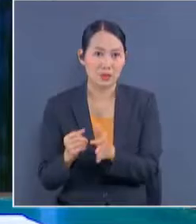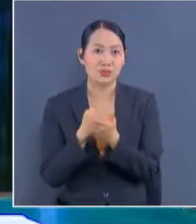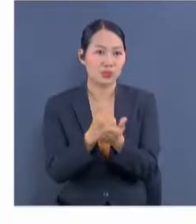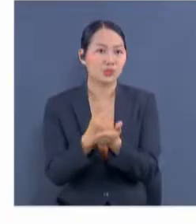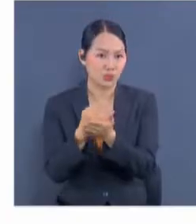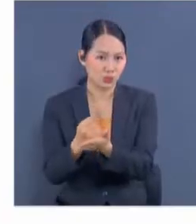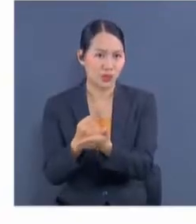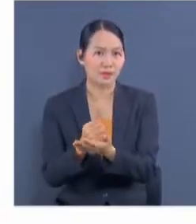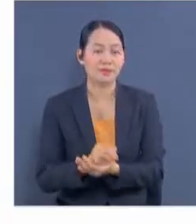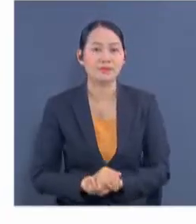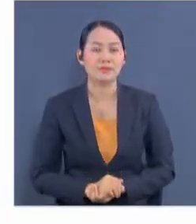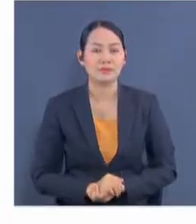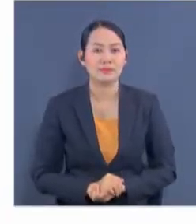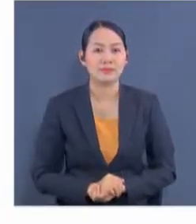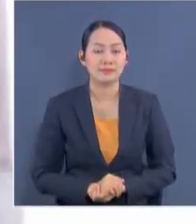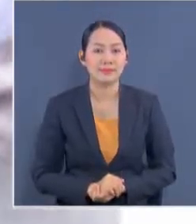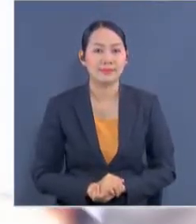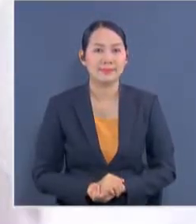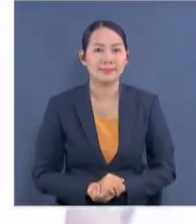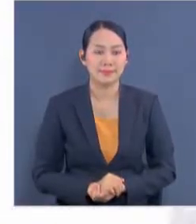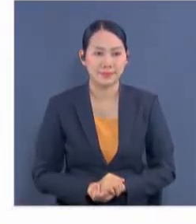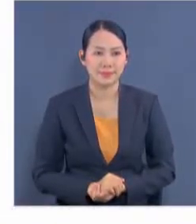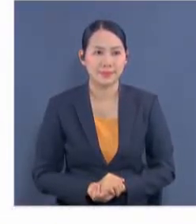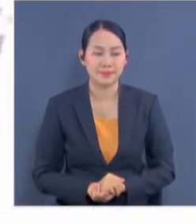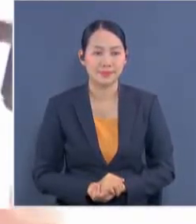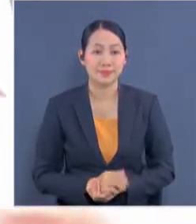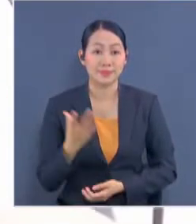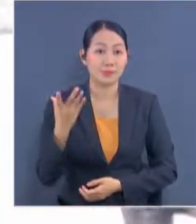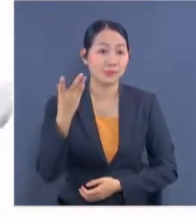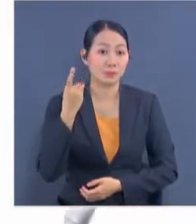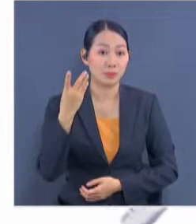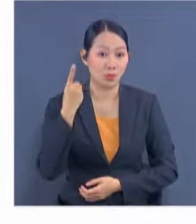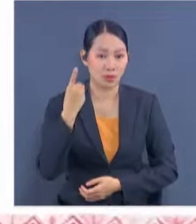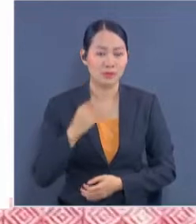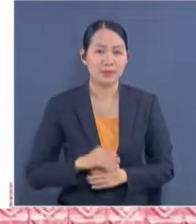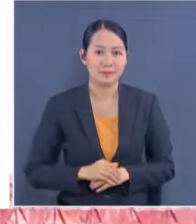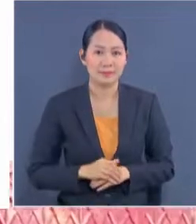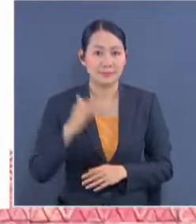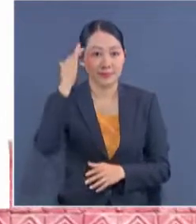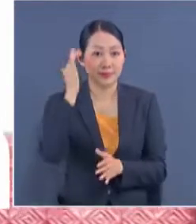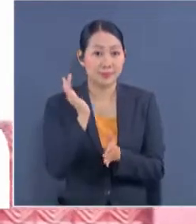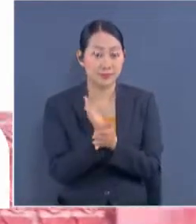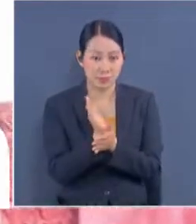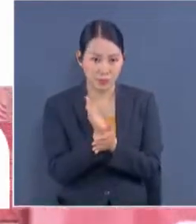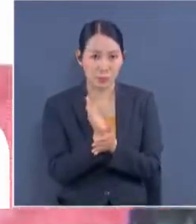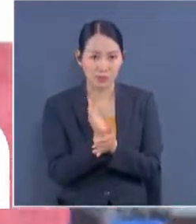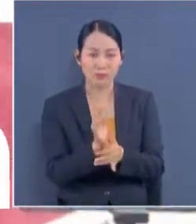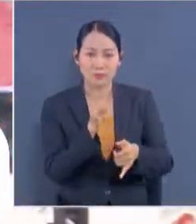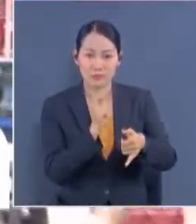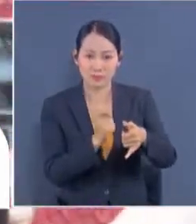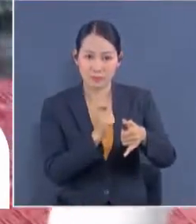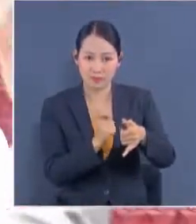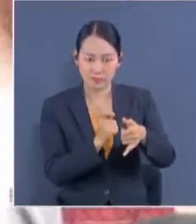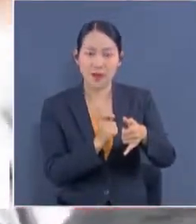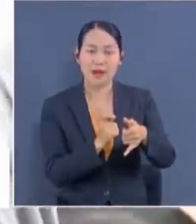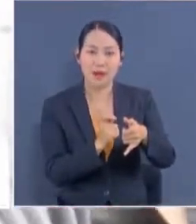ครับไปดูความคืบหน้าคดีก่อนนะครับเมื่อวานนี้เนี่ยพนักงานสอบสวนของสน.ยานนาวาก็ได้